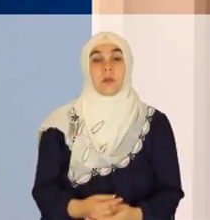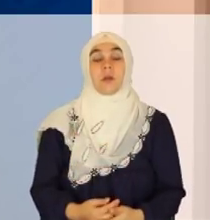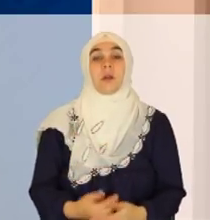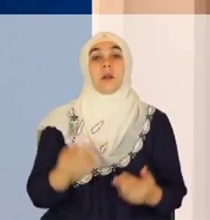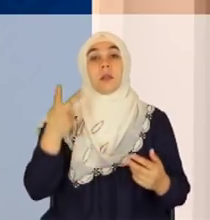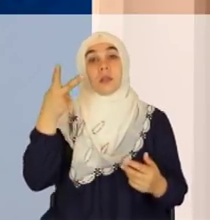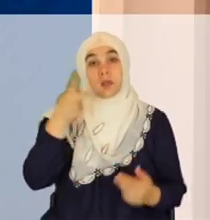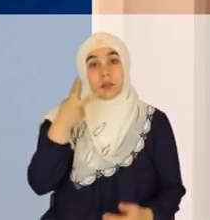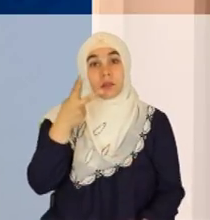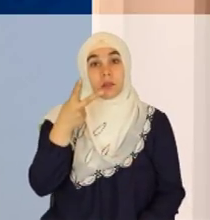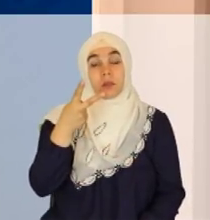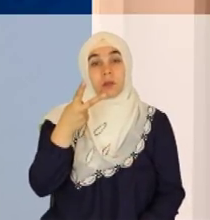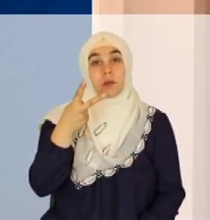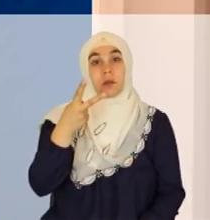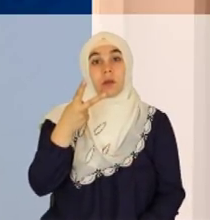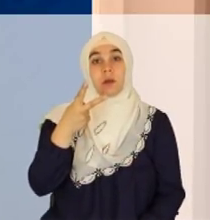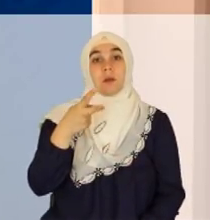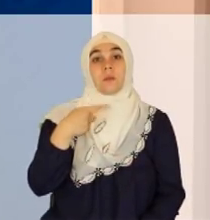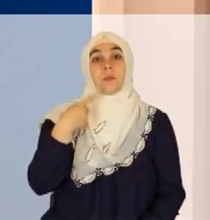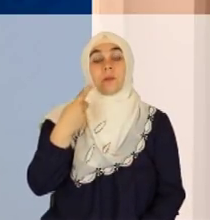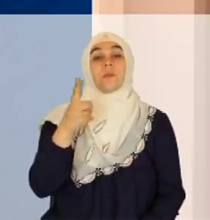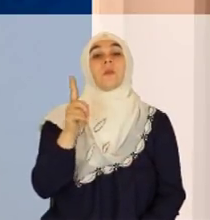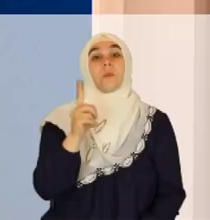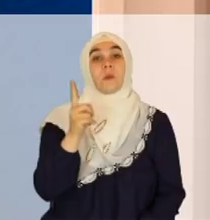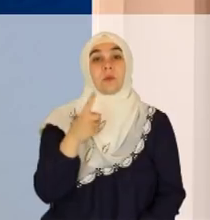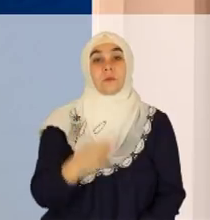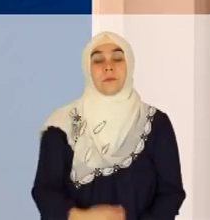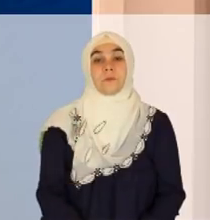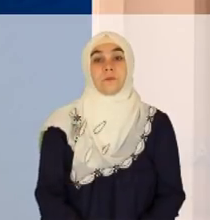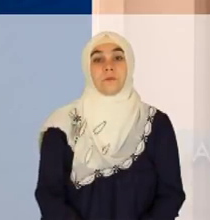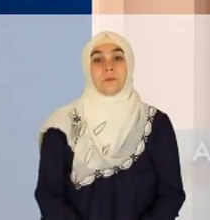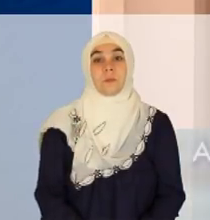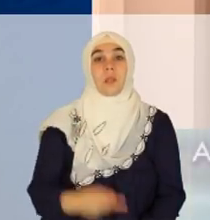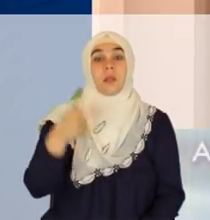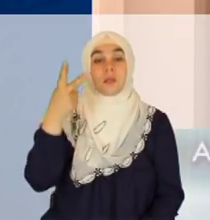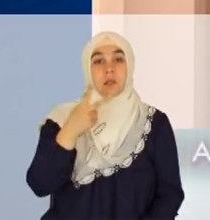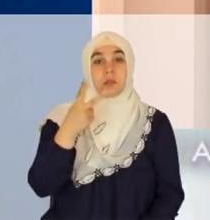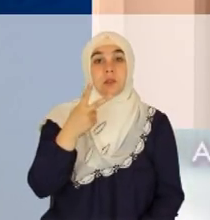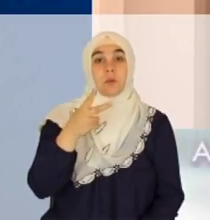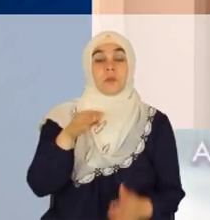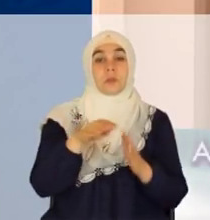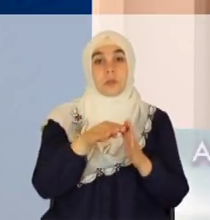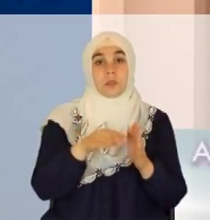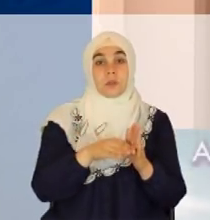Ana ikkinchi bosqich, bundan yuqori bosqich. Nima bu? Ikkinchi bosqich